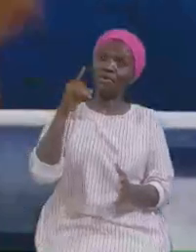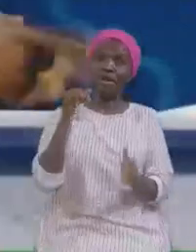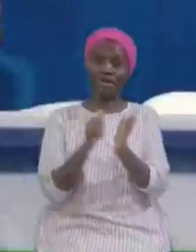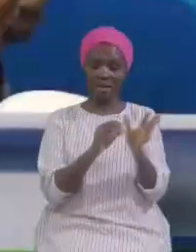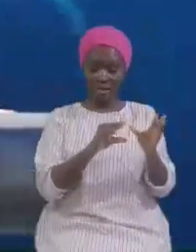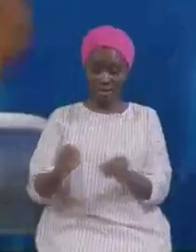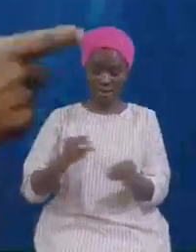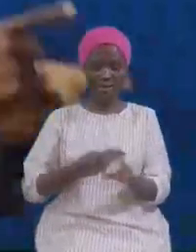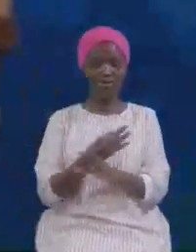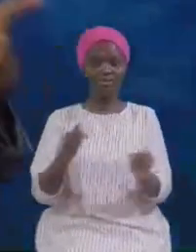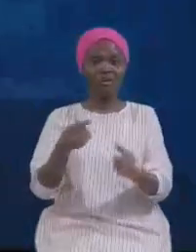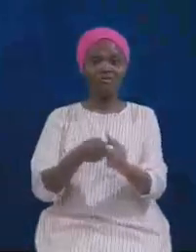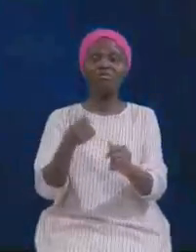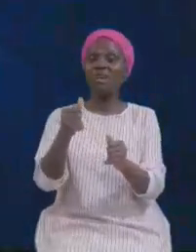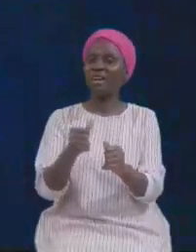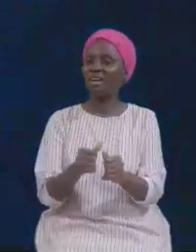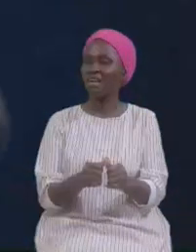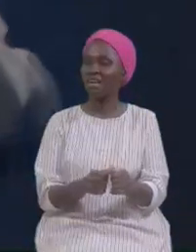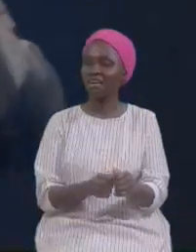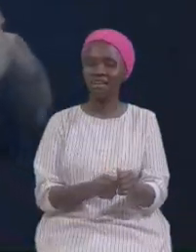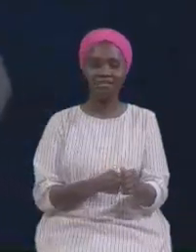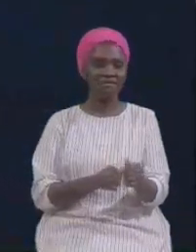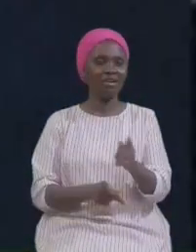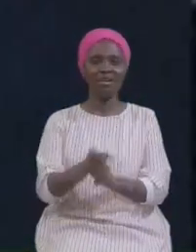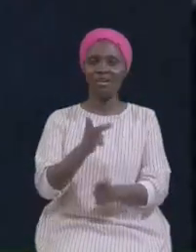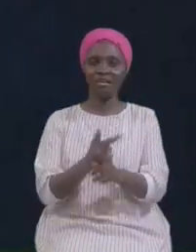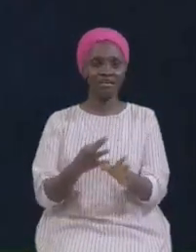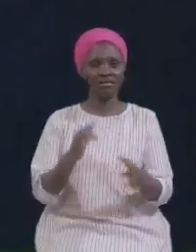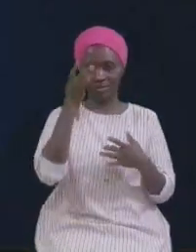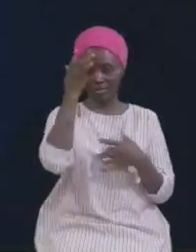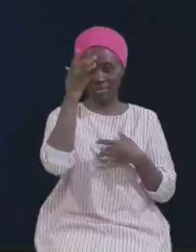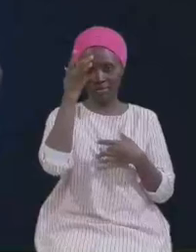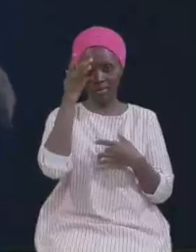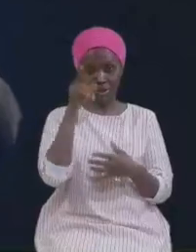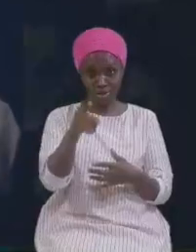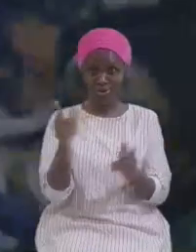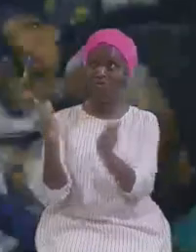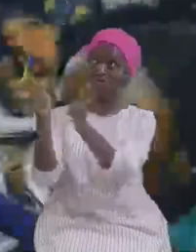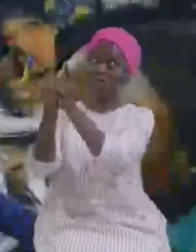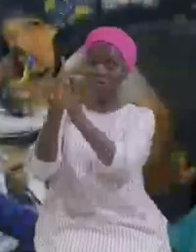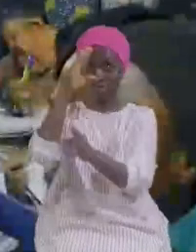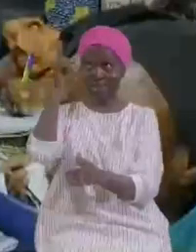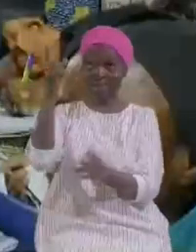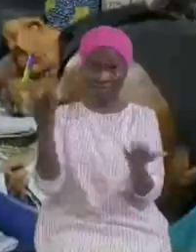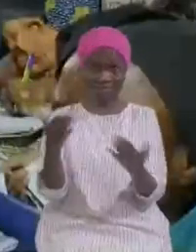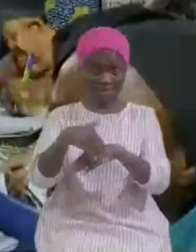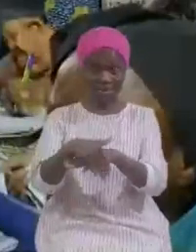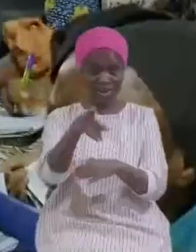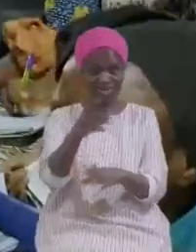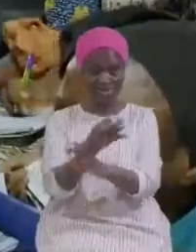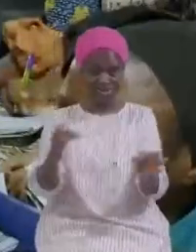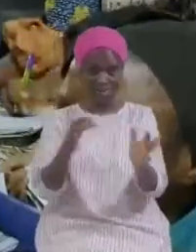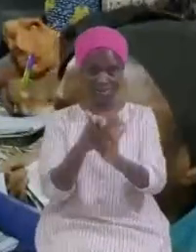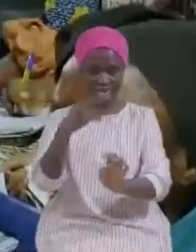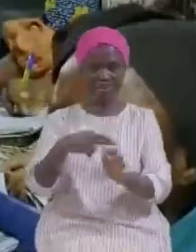a franchis de toute forme de maladie. Tu le rencontres ce soir et tu seras libéré au nom